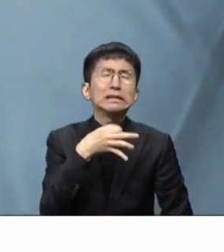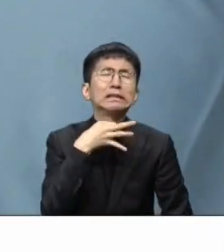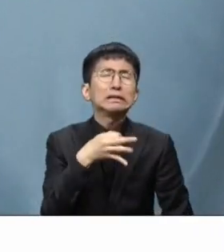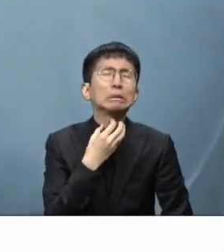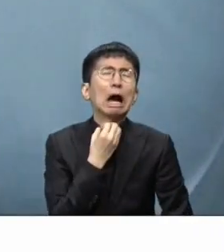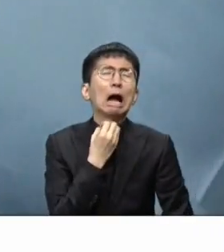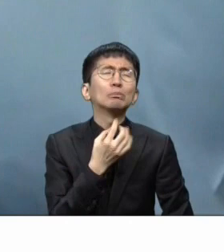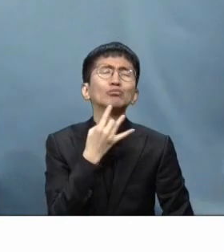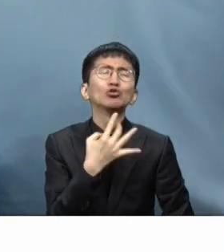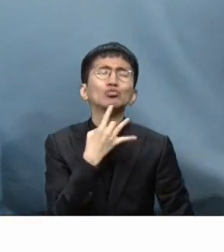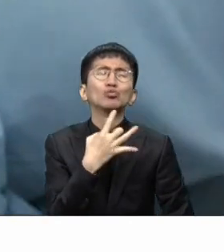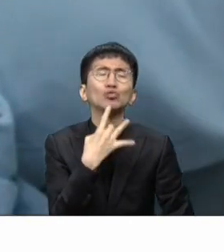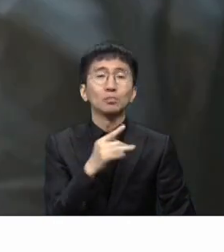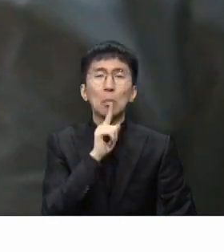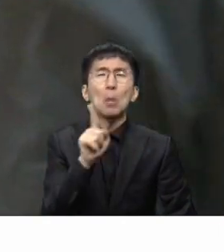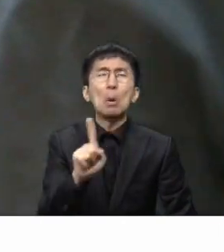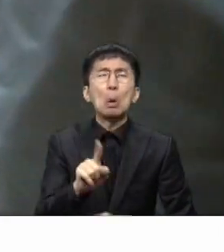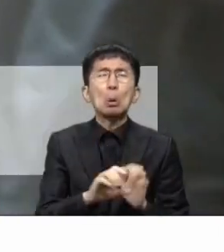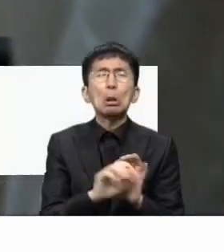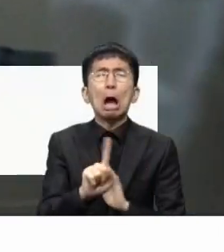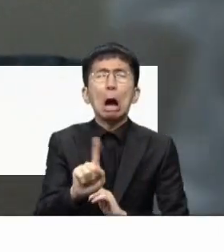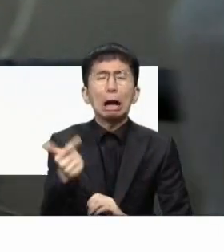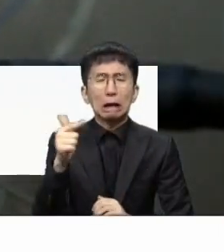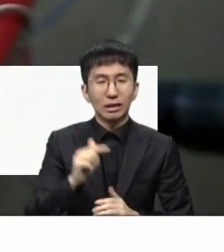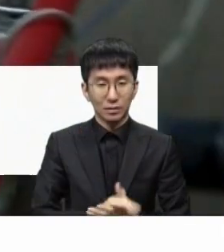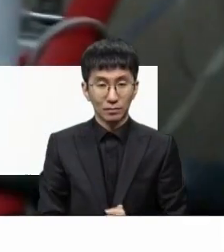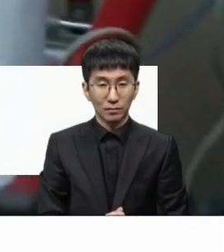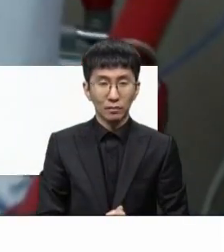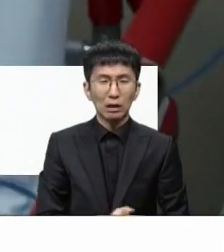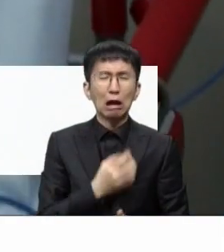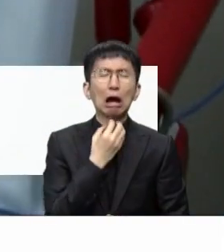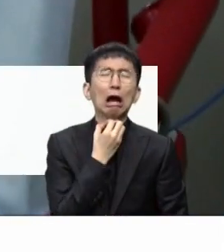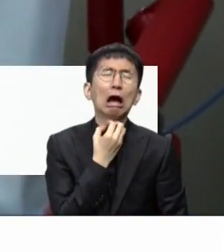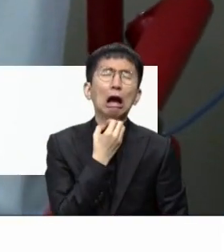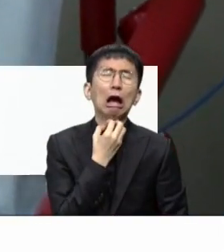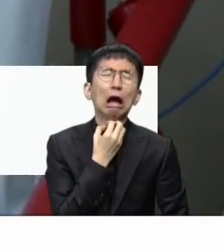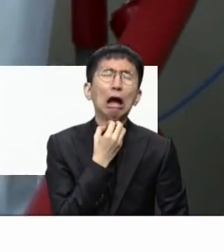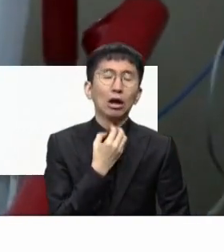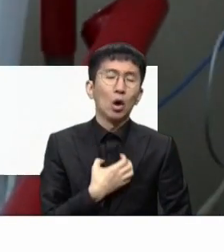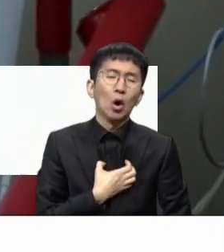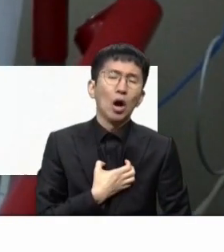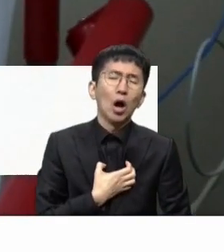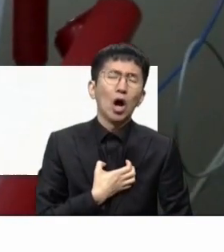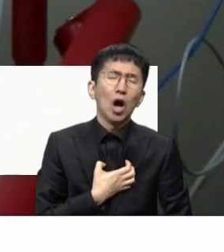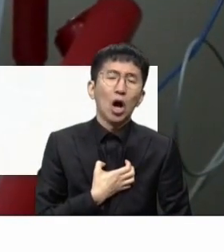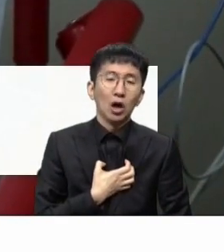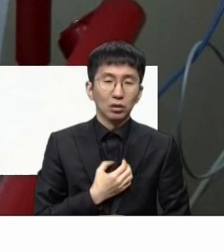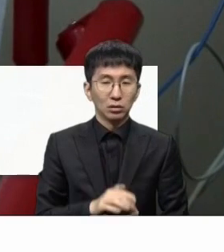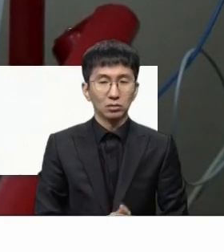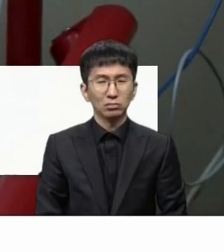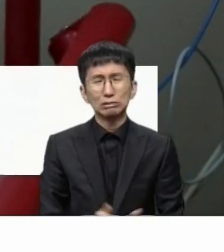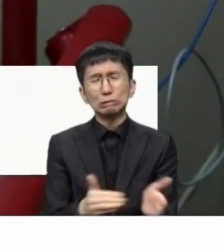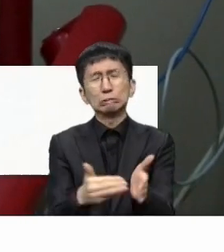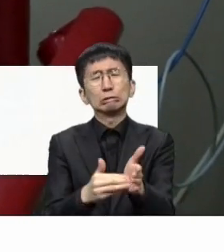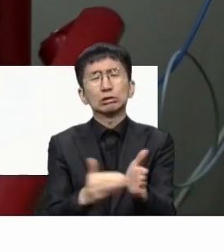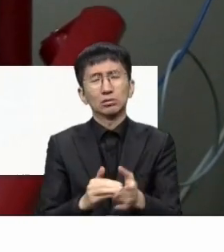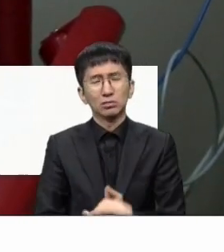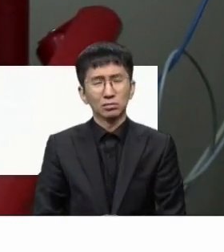가래일 뿐이라고 주장합니다. I had a rough time with that phlegm last night. That's all I